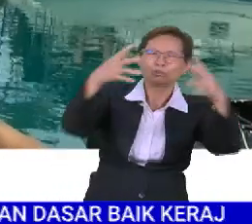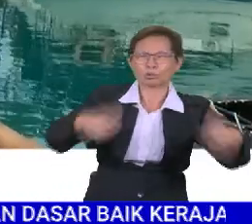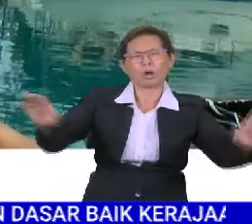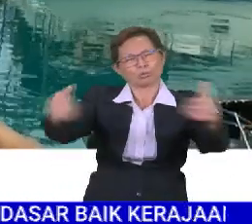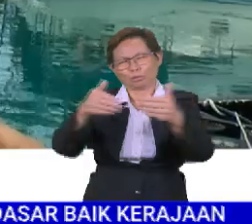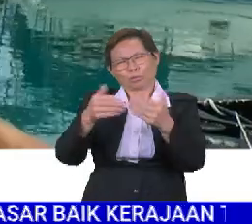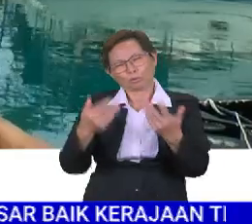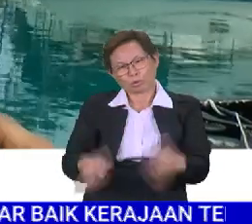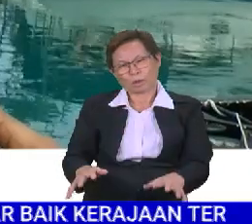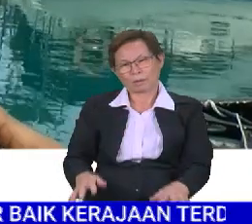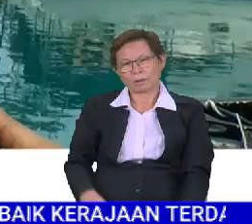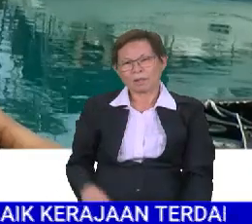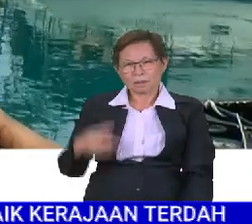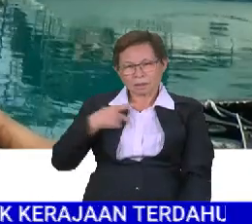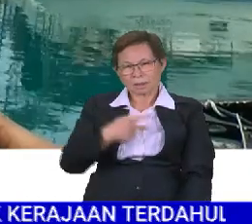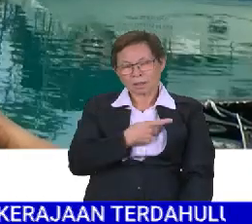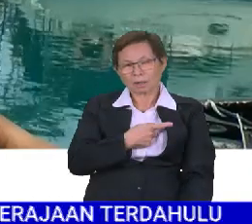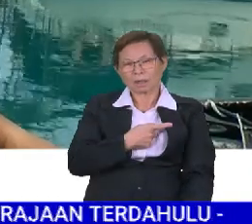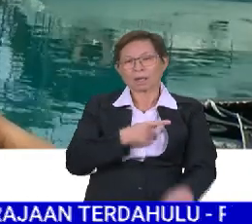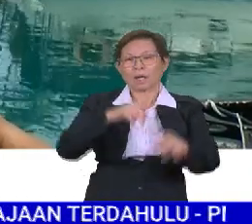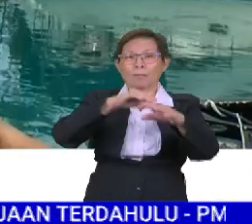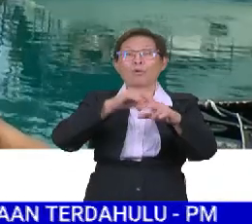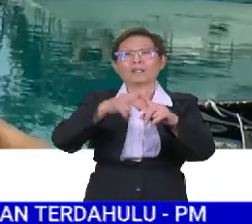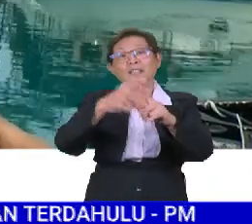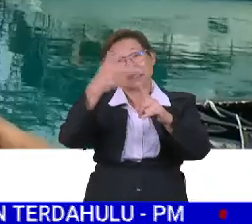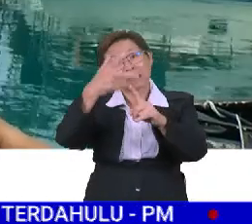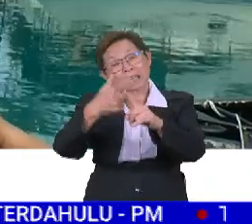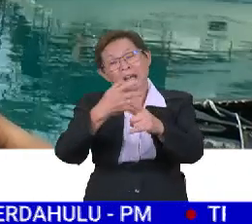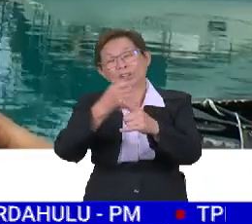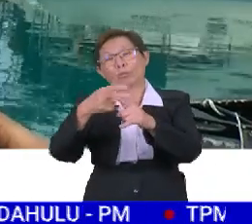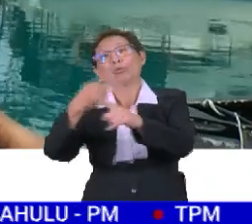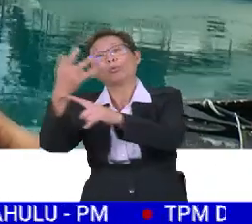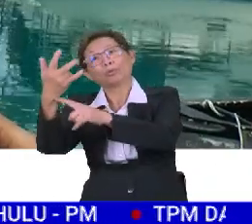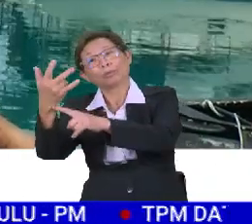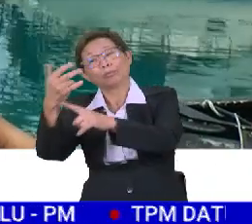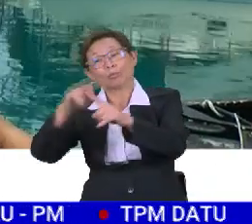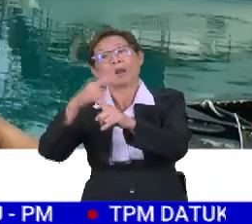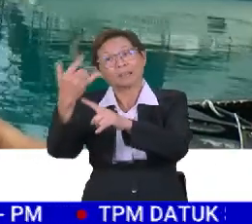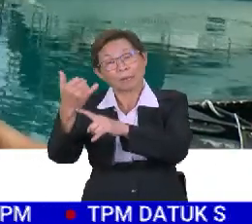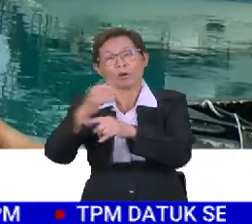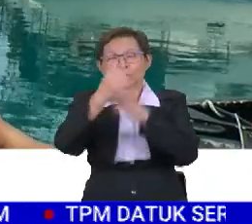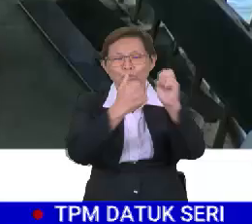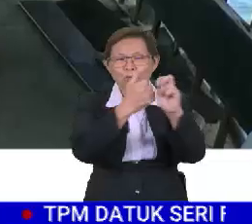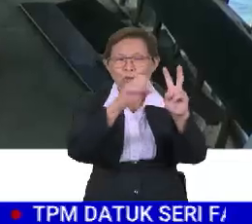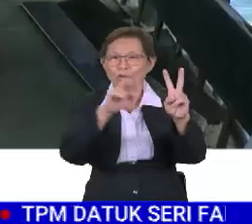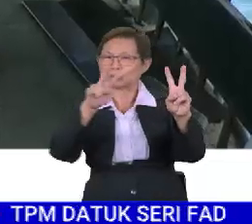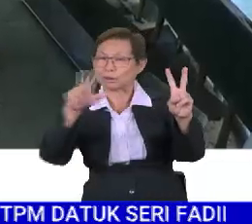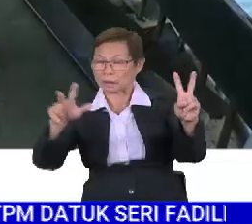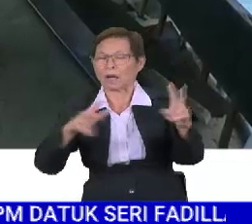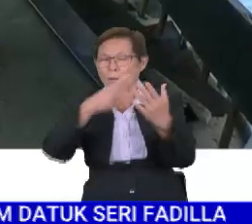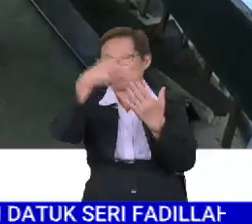Insya Allah kita punya jangkauan juga pada suku tahun pertama atau Suku tahun kedua 20 23 proses ini dapat dijalankanlah